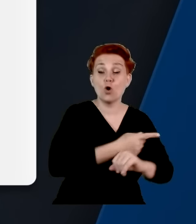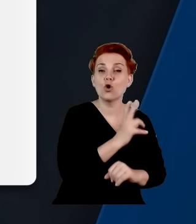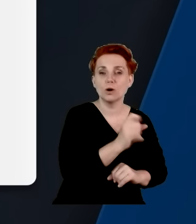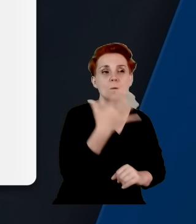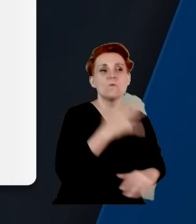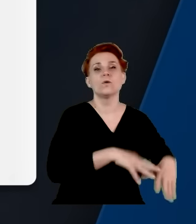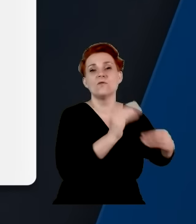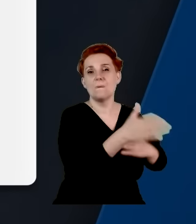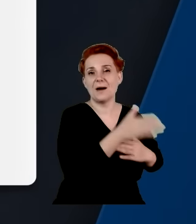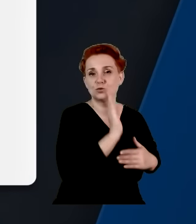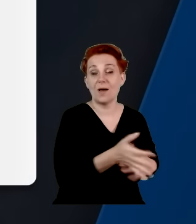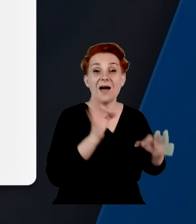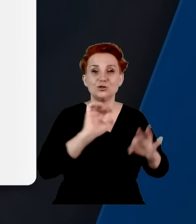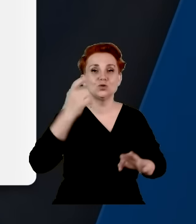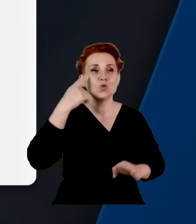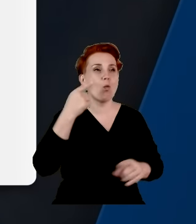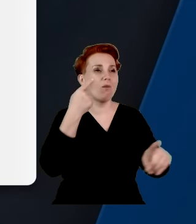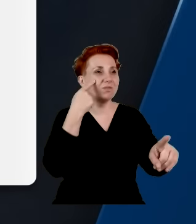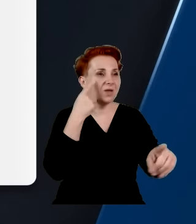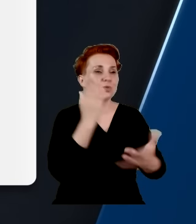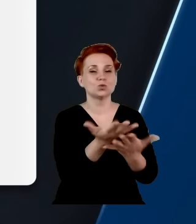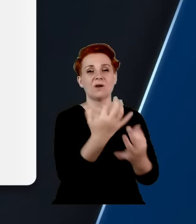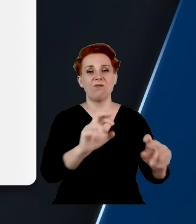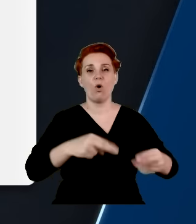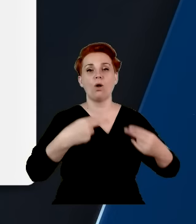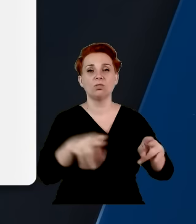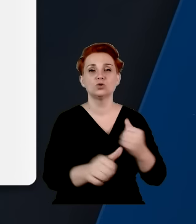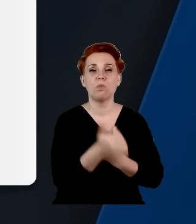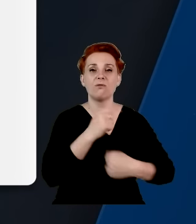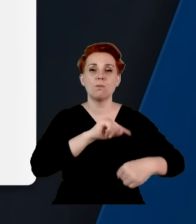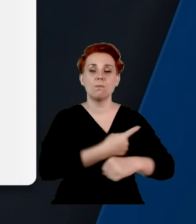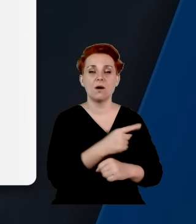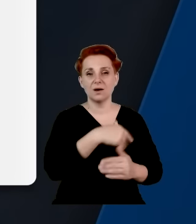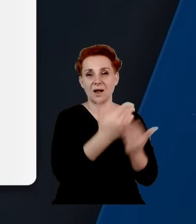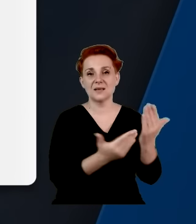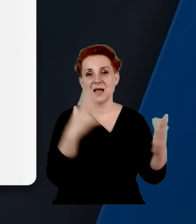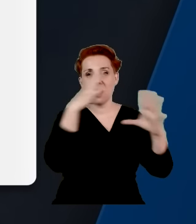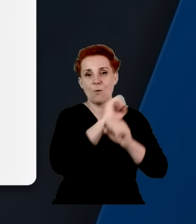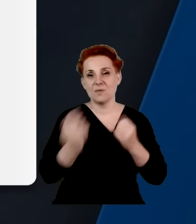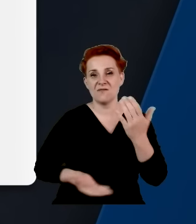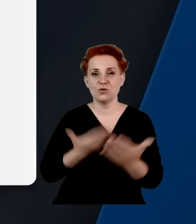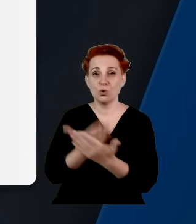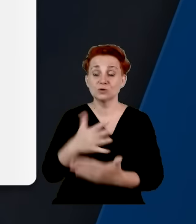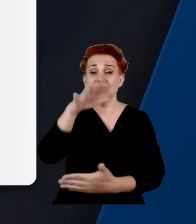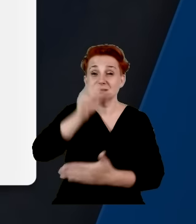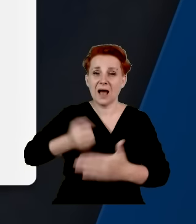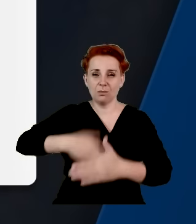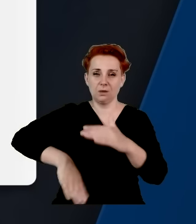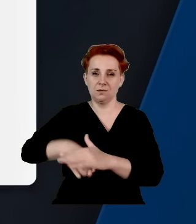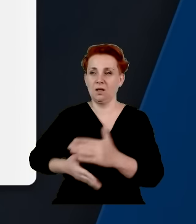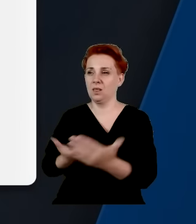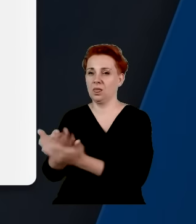marca. Dziś główny podejrzany wychodzi na wolność, bo prokuratura krajowa zapomniała złożyć wniosek o uchylenie immunitetu do Rady